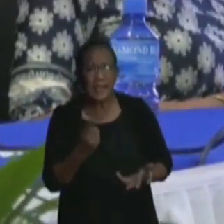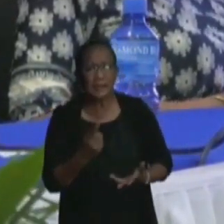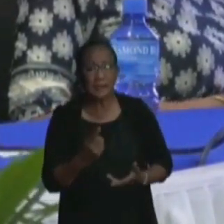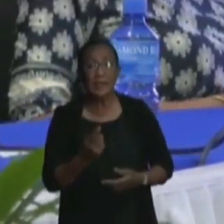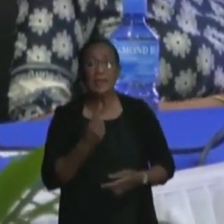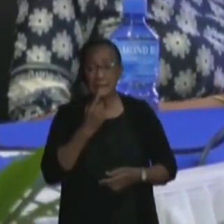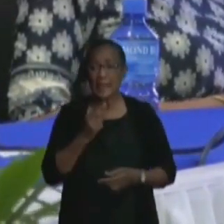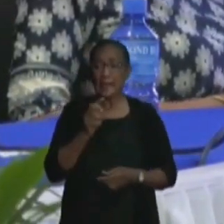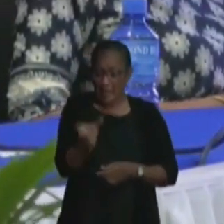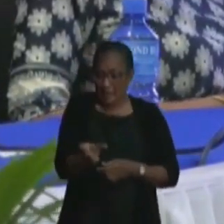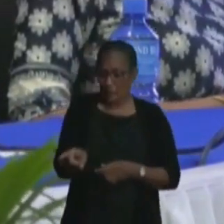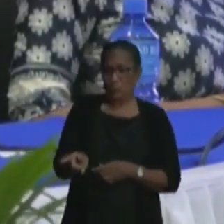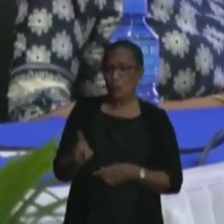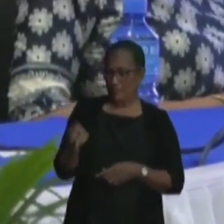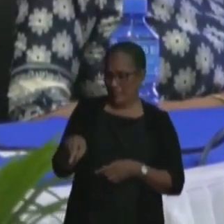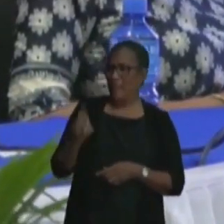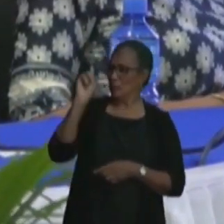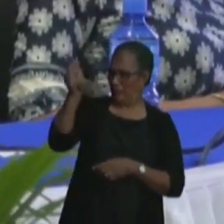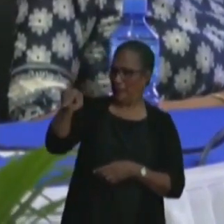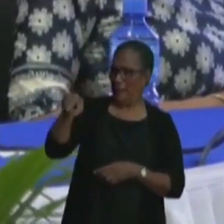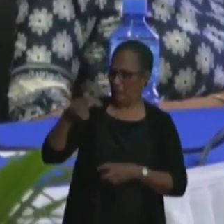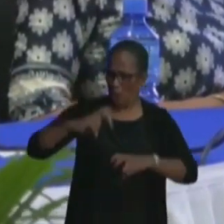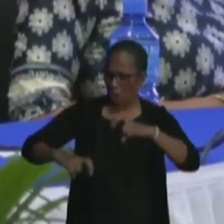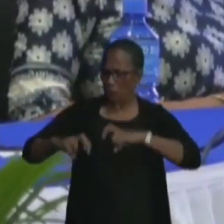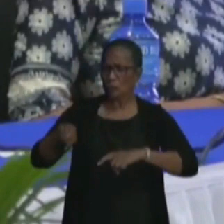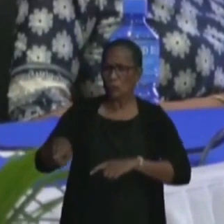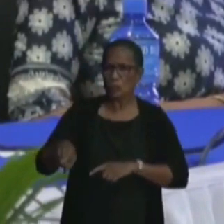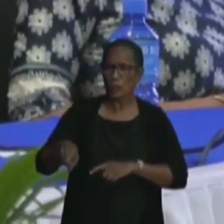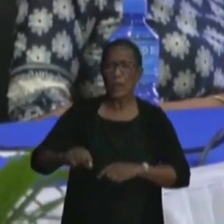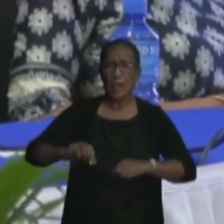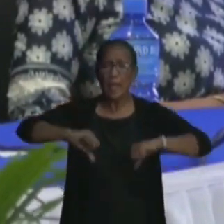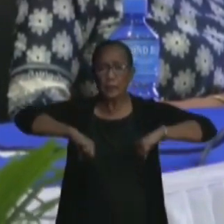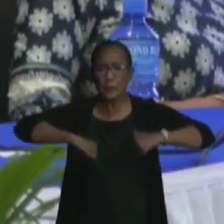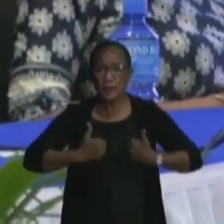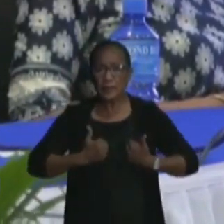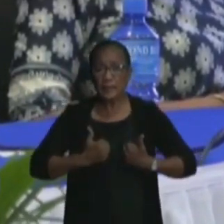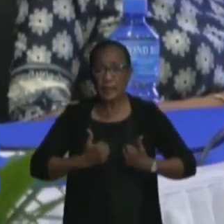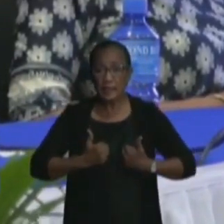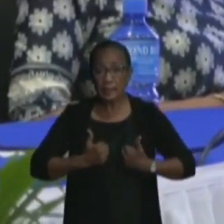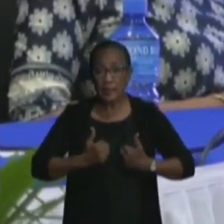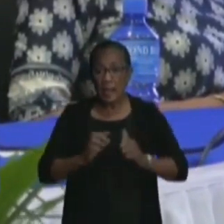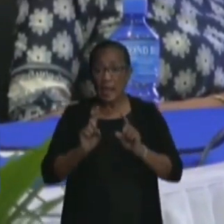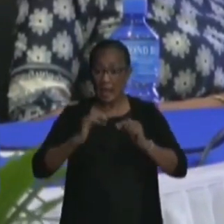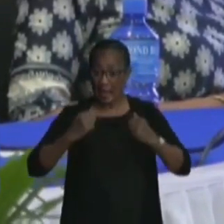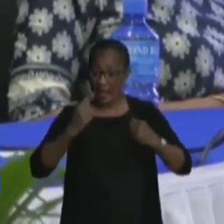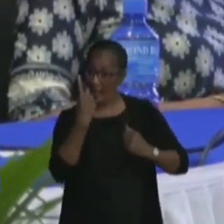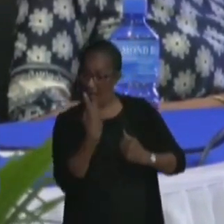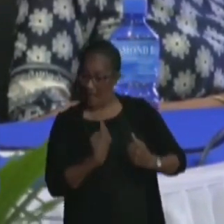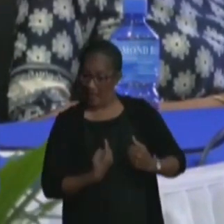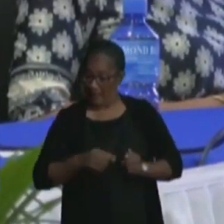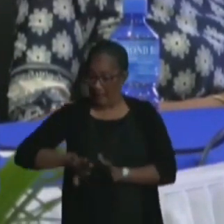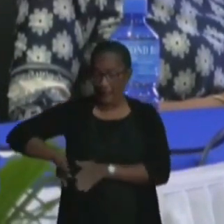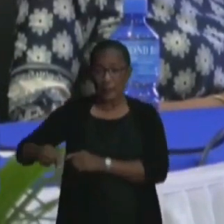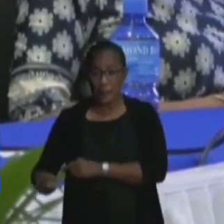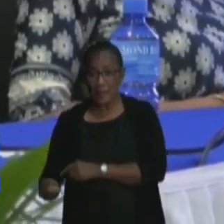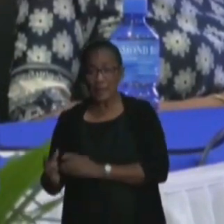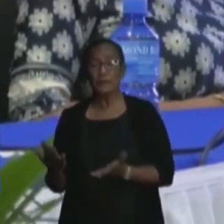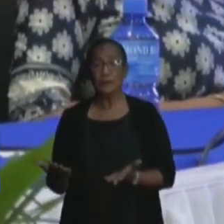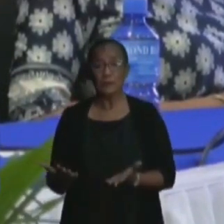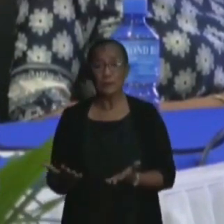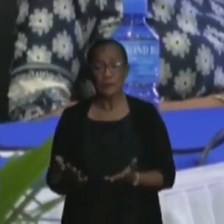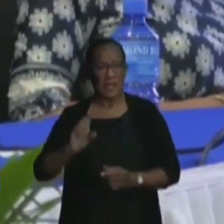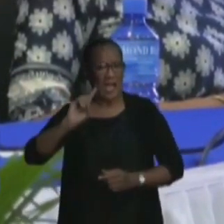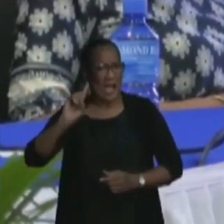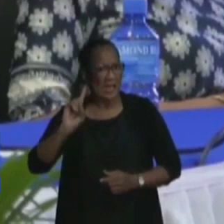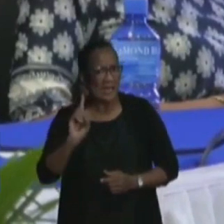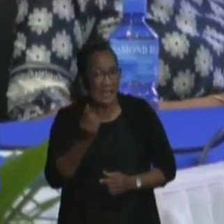tegen deze persoon, jij moet je eens laten onderzoeken en begin alvast je te isoleren ten opzichte van die persoon.